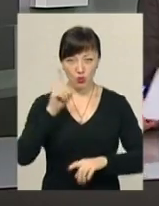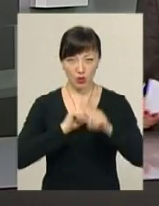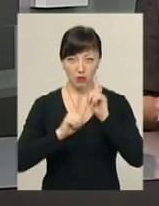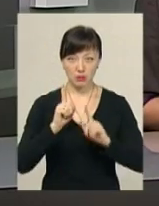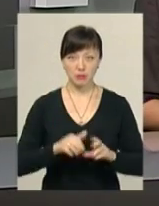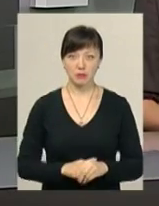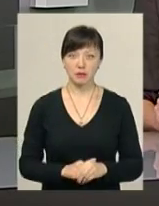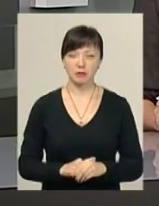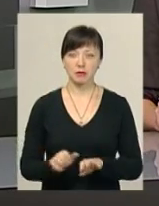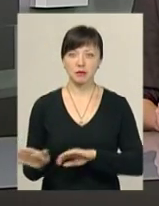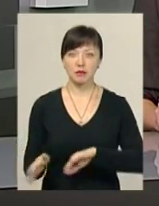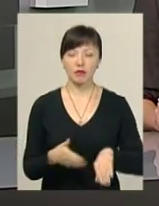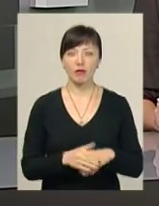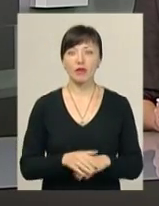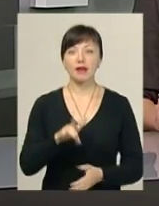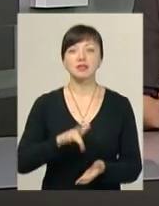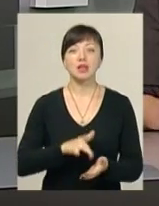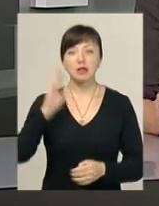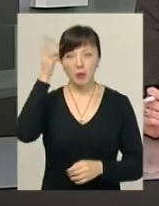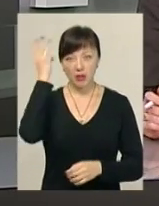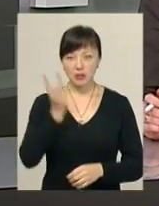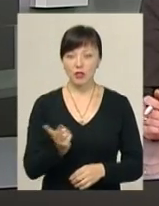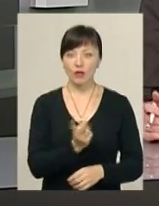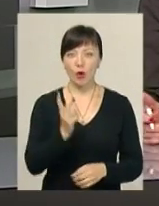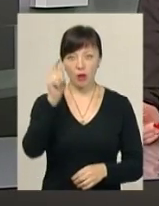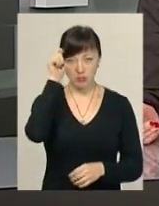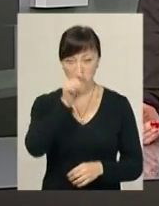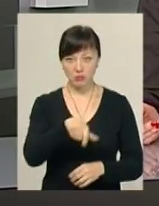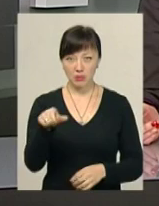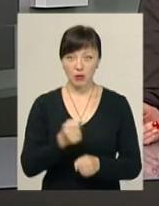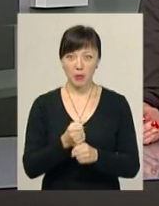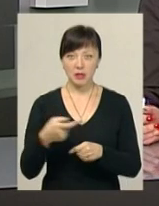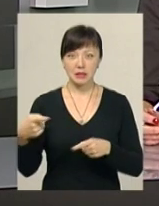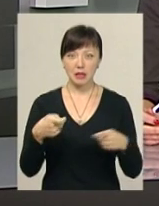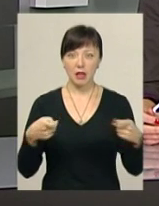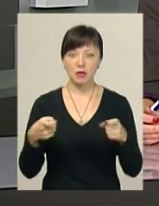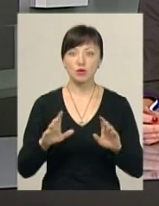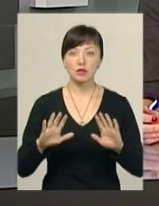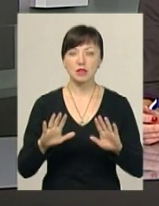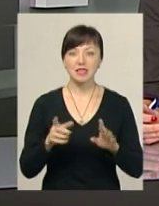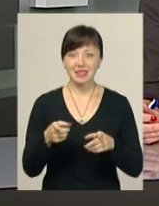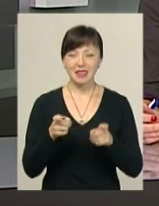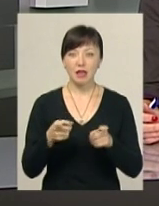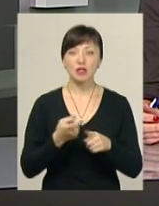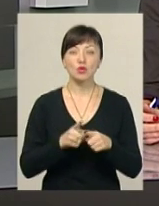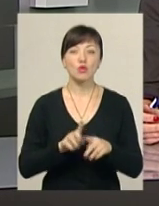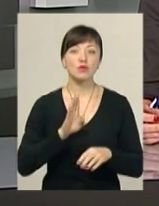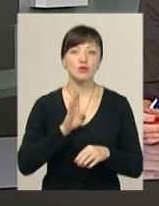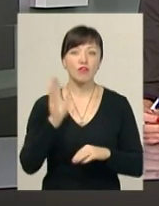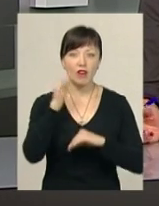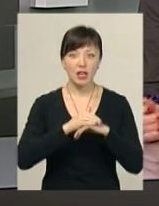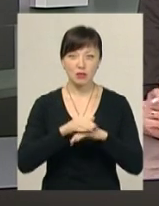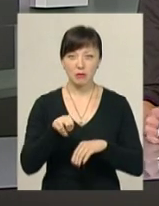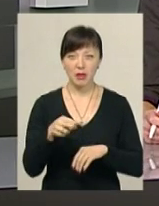ради. У центрі Хмельницького двоє молодиків влаштували стрілянину. Сталося це увечір на п'ятницю на